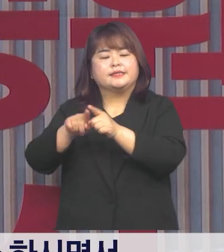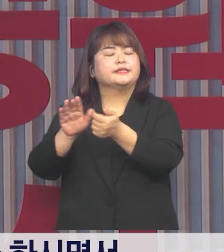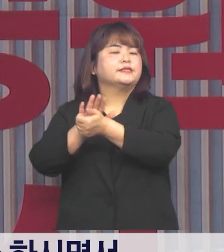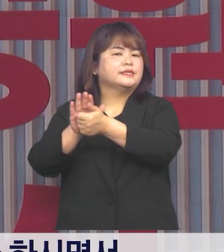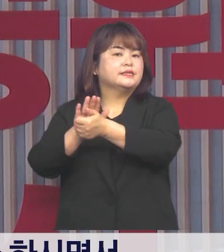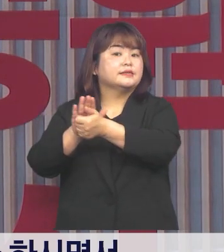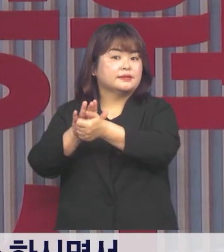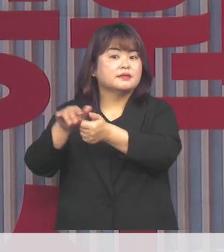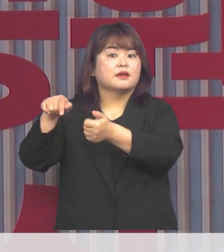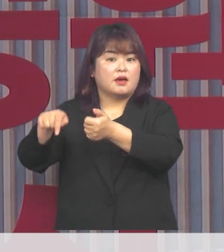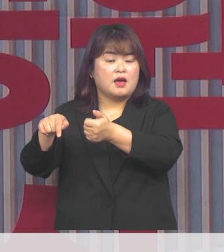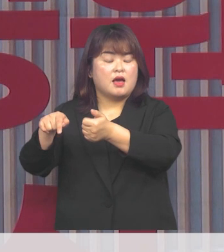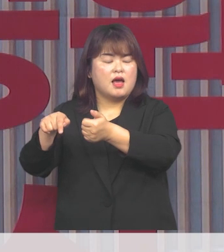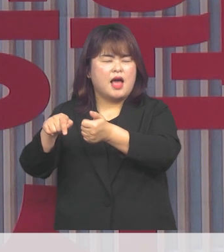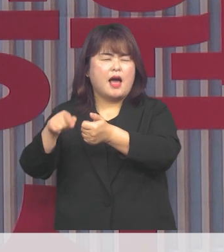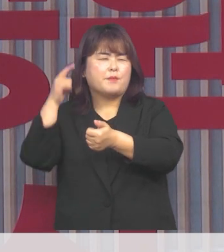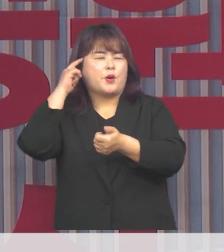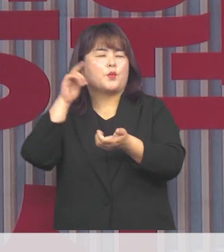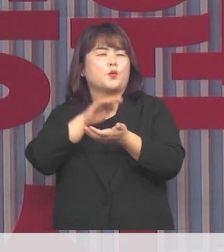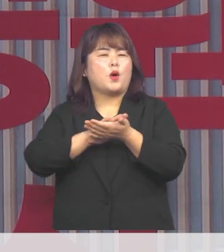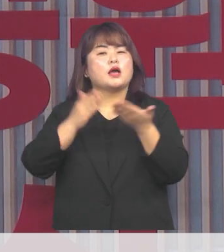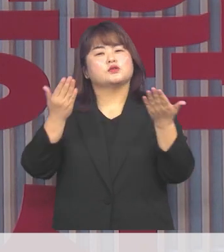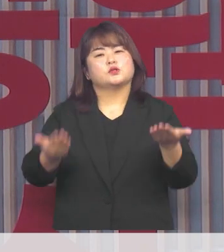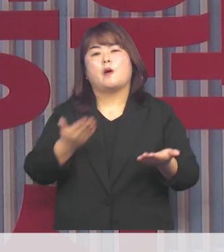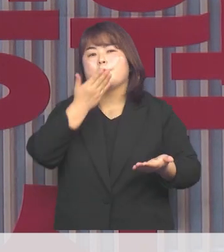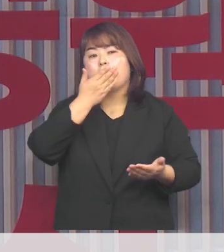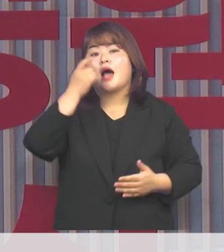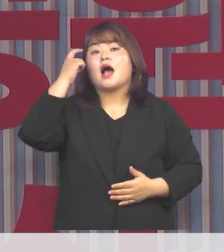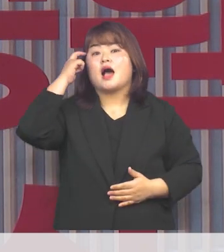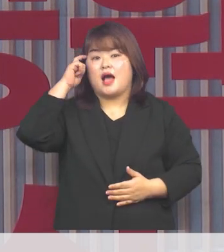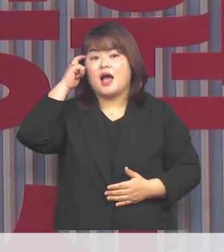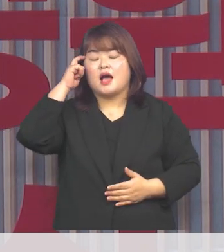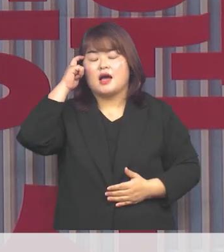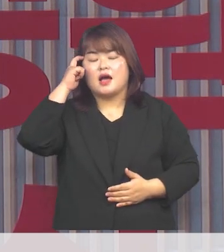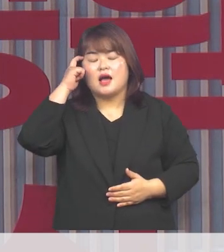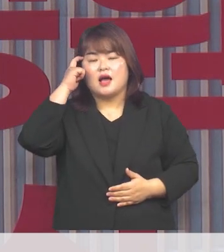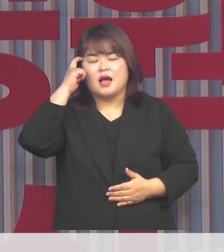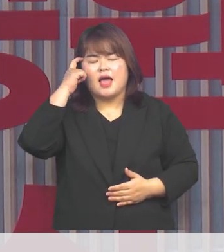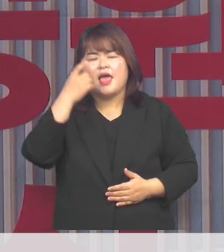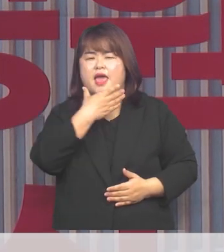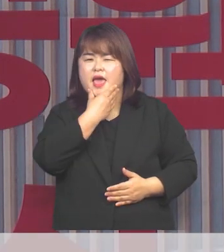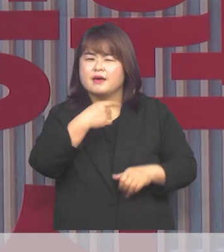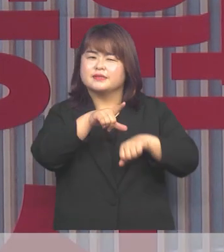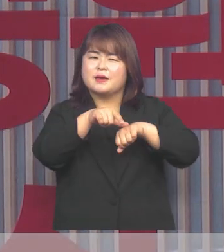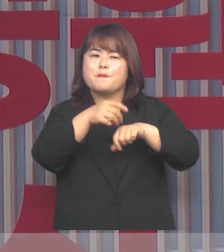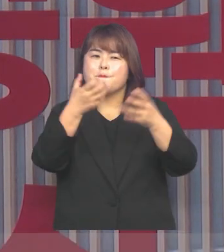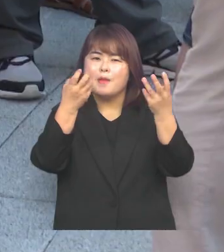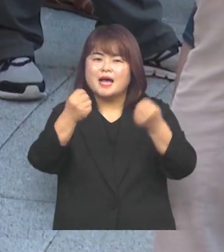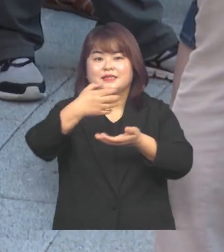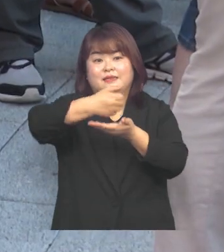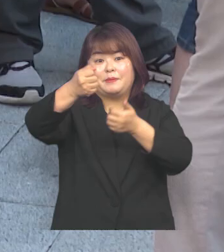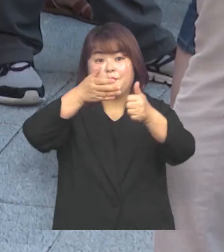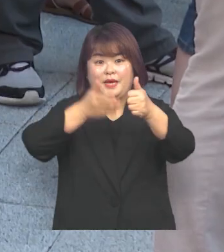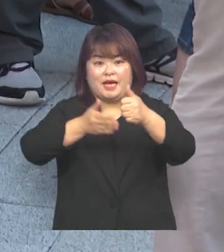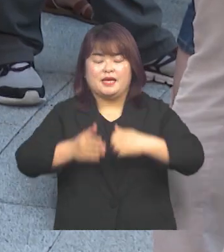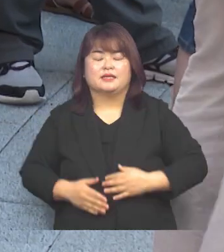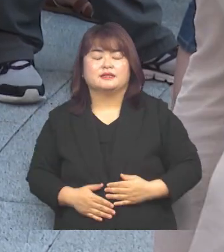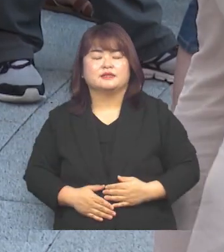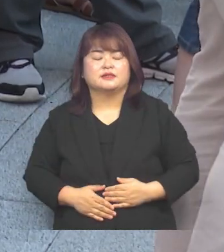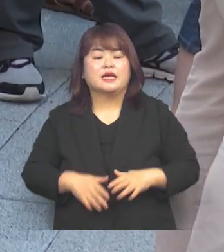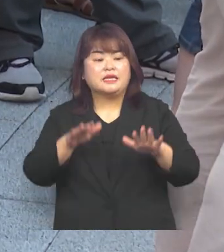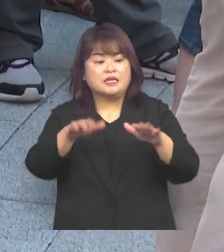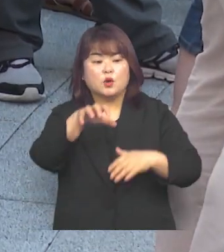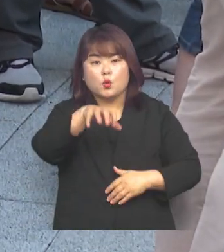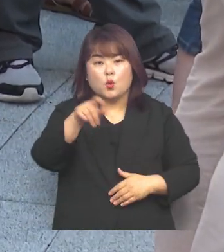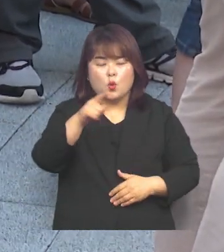케어하시면서 아마 힐링하는 그런 행복한 시간을 많이 가지시기를 바랍니다. 한편